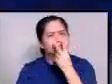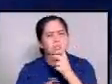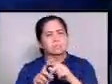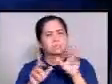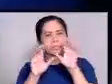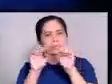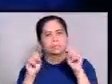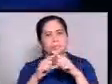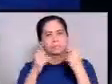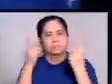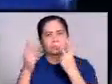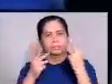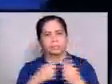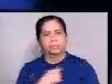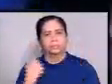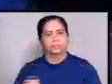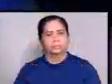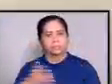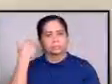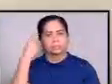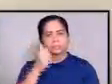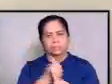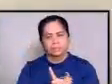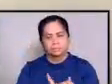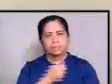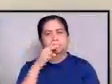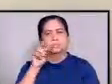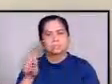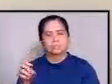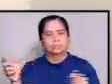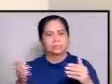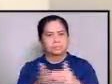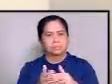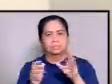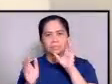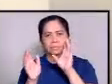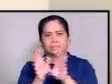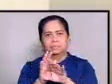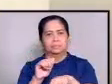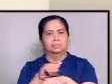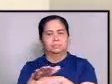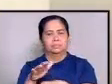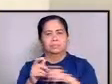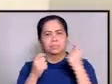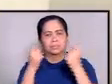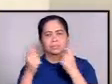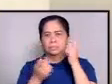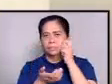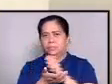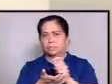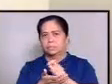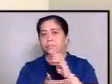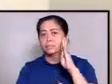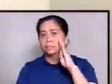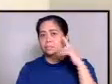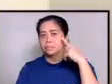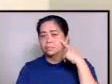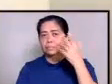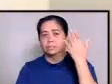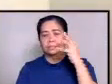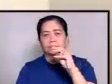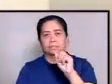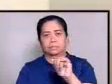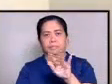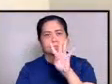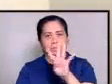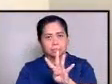Pangulo matapos bumisita sa China noong Abril. Nakita na lang siya muli sa larawang ipinadala ni Tourism Secretary Berna Puyat noong May